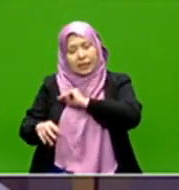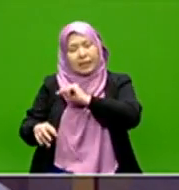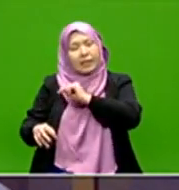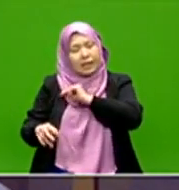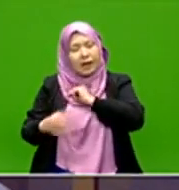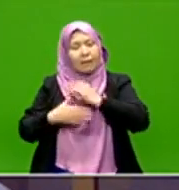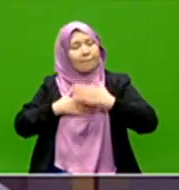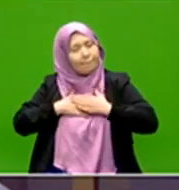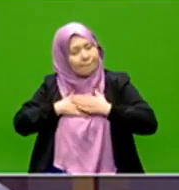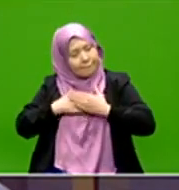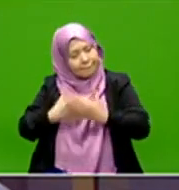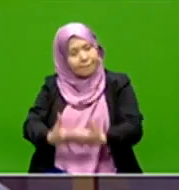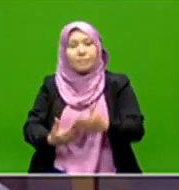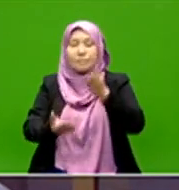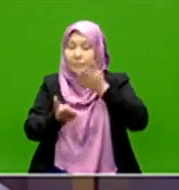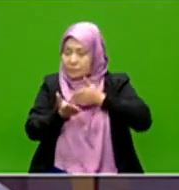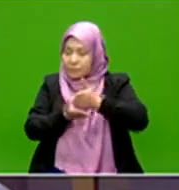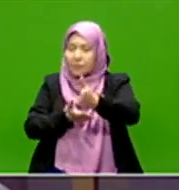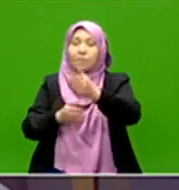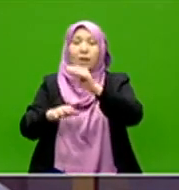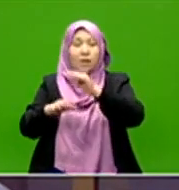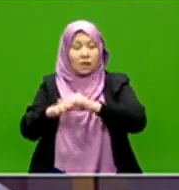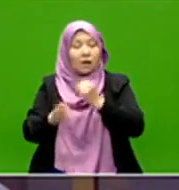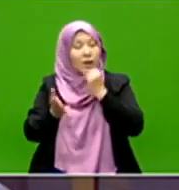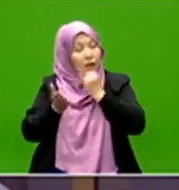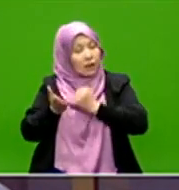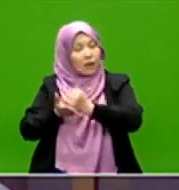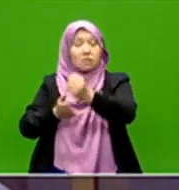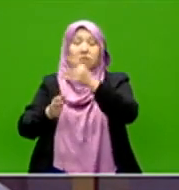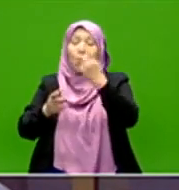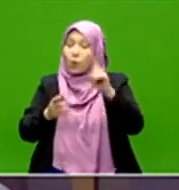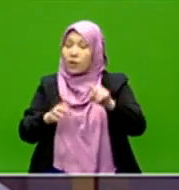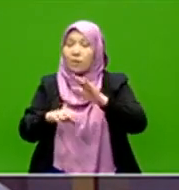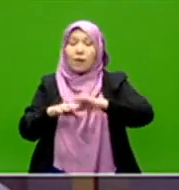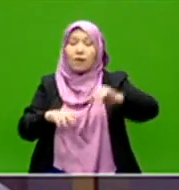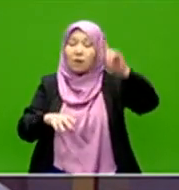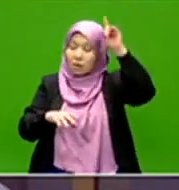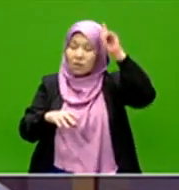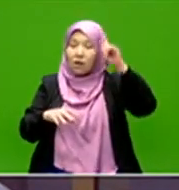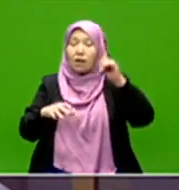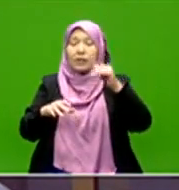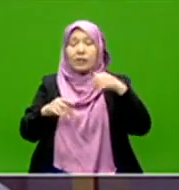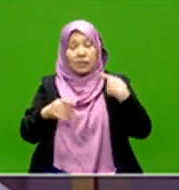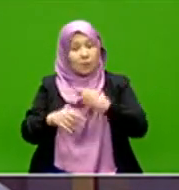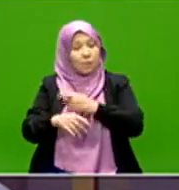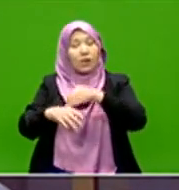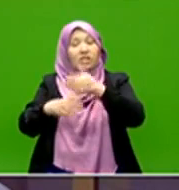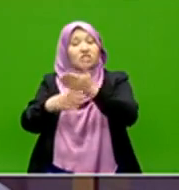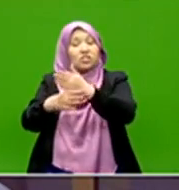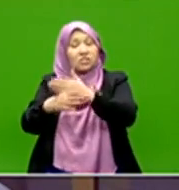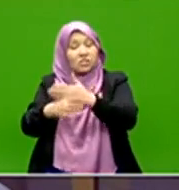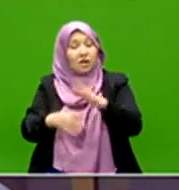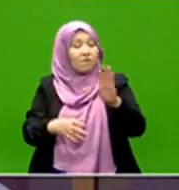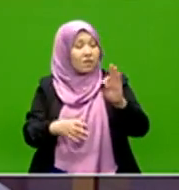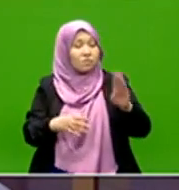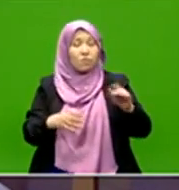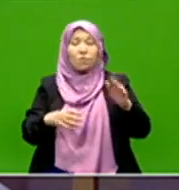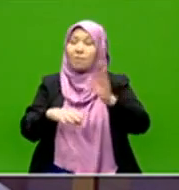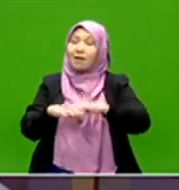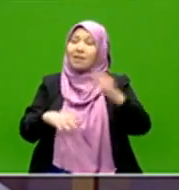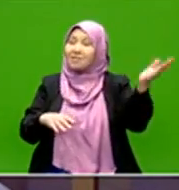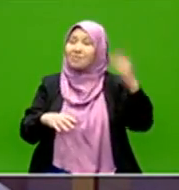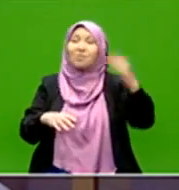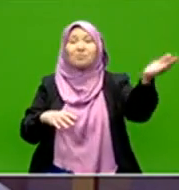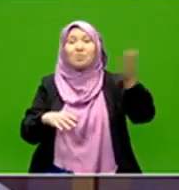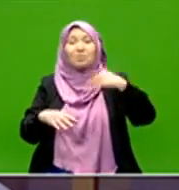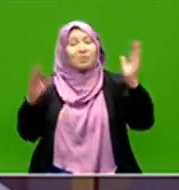Allah SWT. Moga-moga selepas itu tuan-tuan, tuan-tuan share dekat Facebook, Quran Time, ajak orang sembahyang, ajak orang